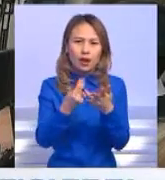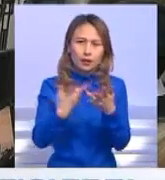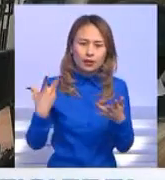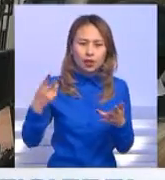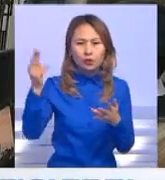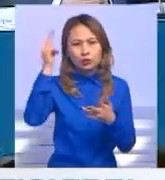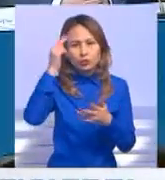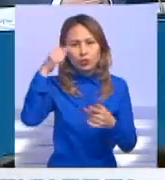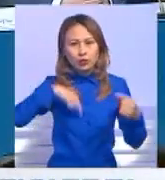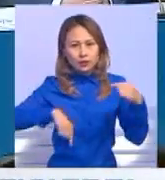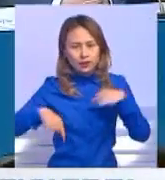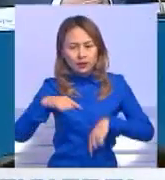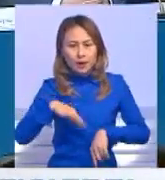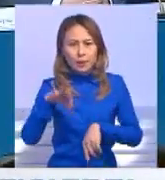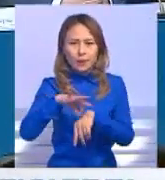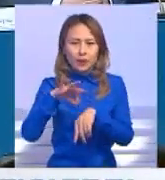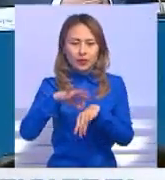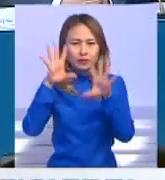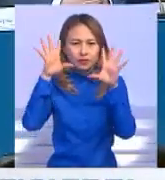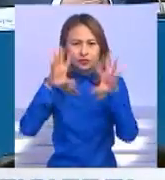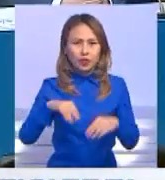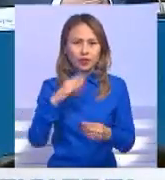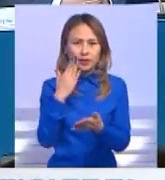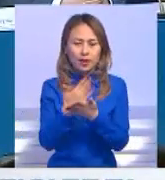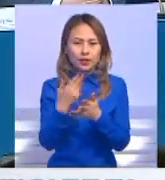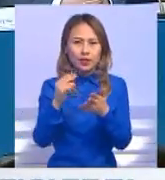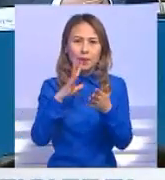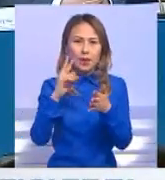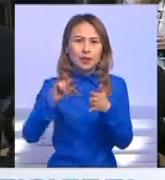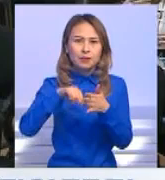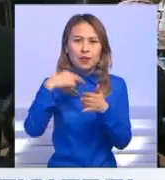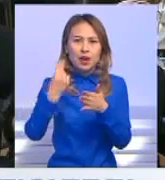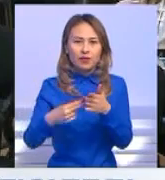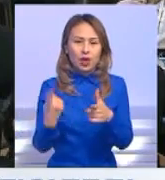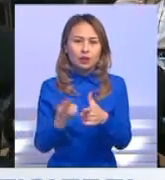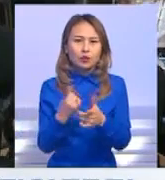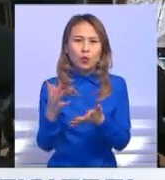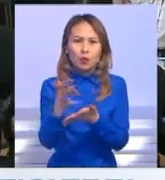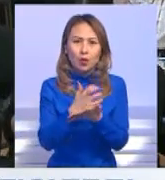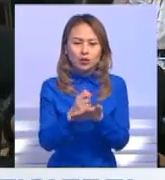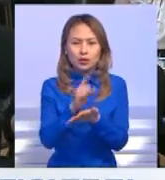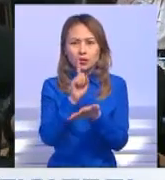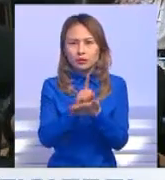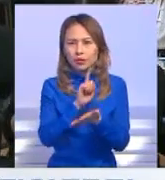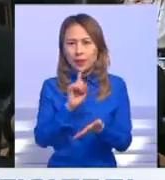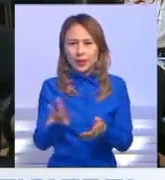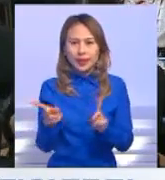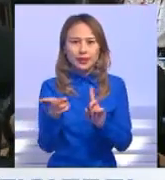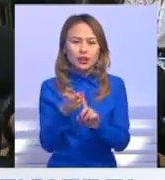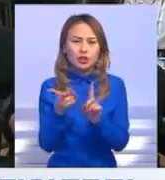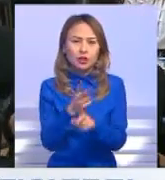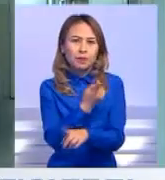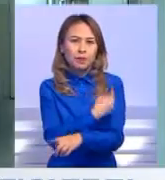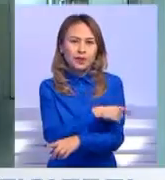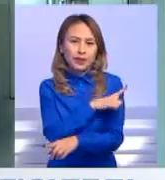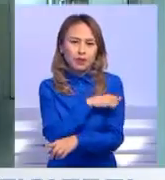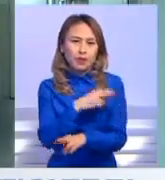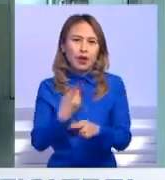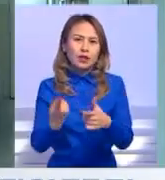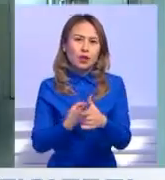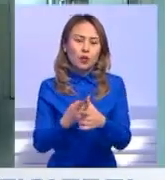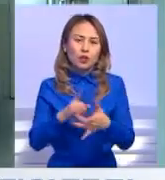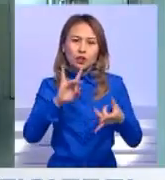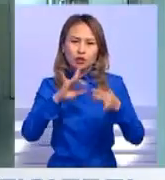бен іш құрылысына қатысты деректер жинақталады. Анықтама қағаздарын жинау қажет болмайды. Екіншіден, медицина қызметкері